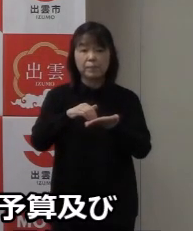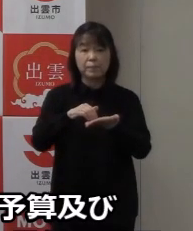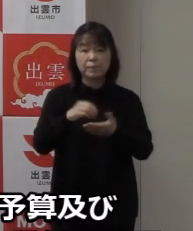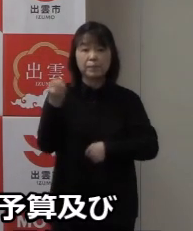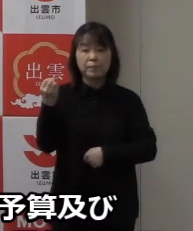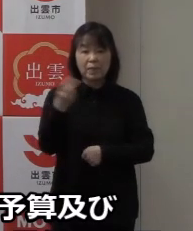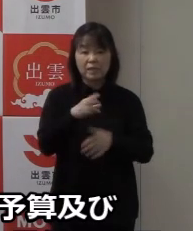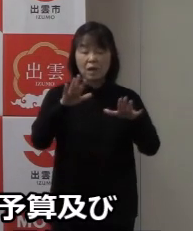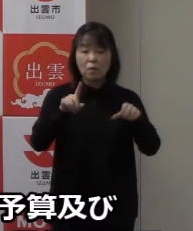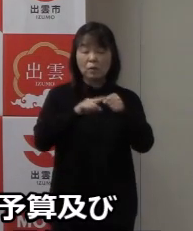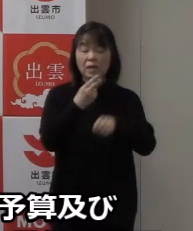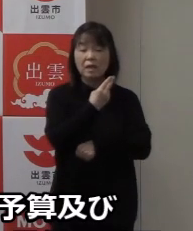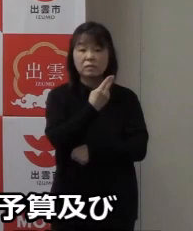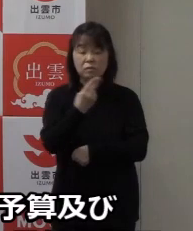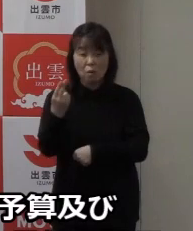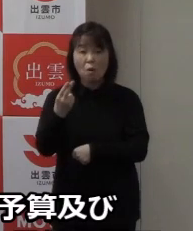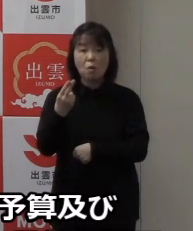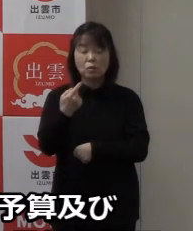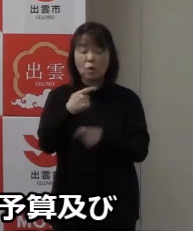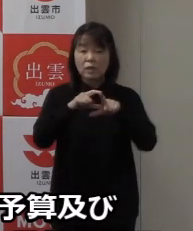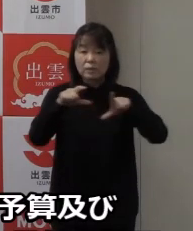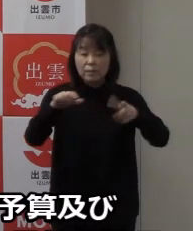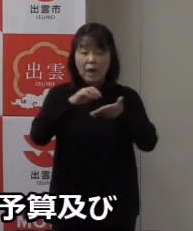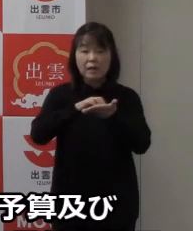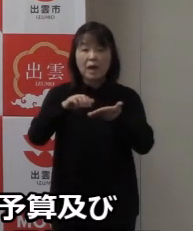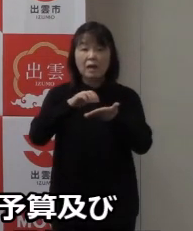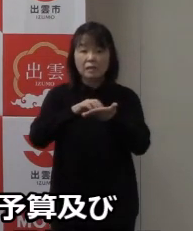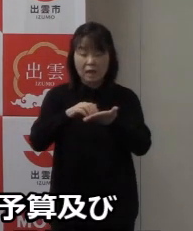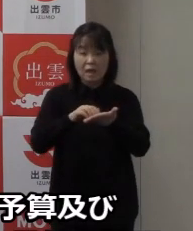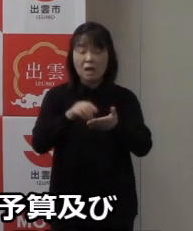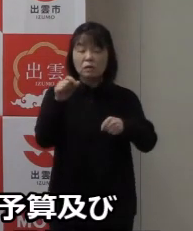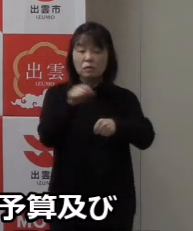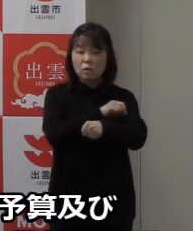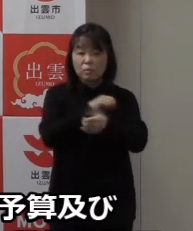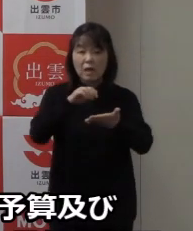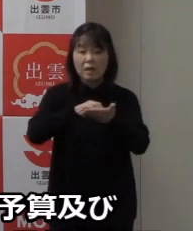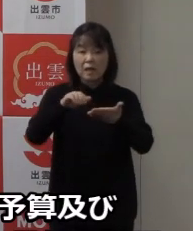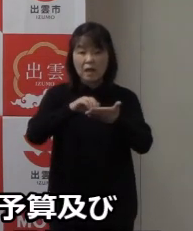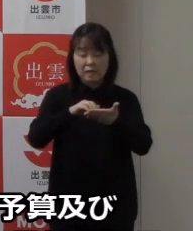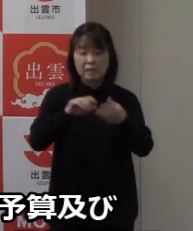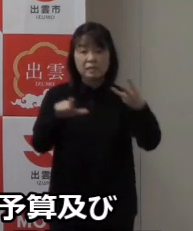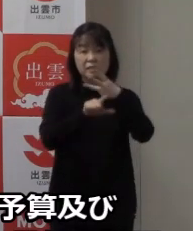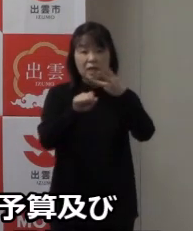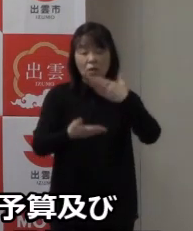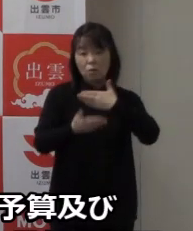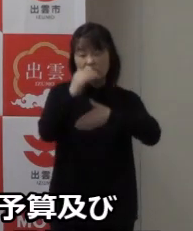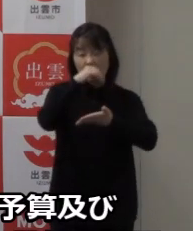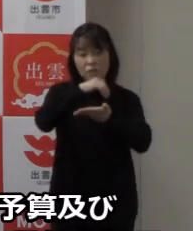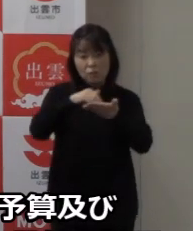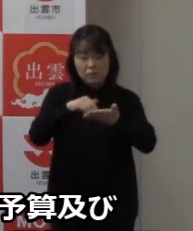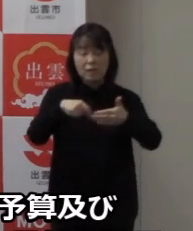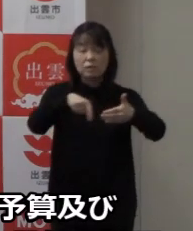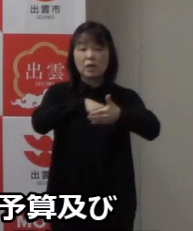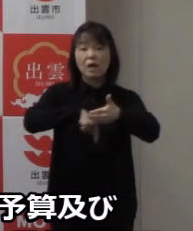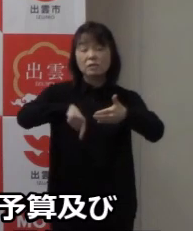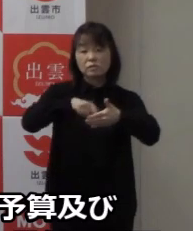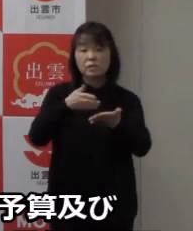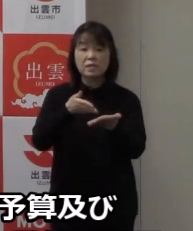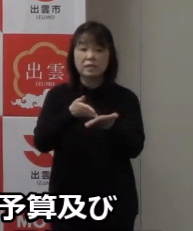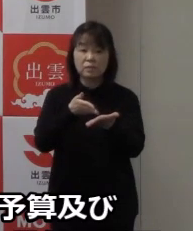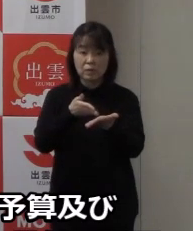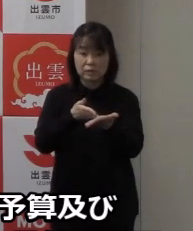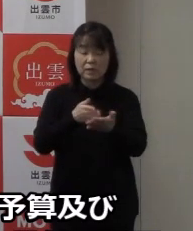今年度の一般会計特別会計3月補正予算の概要について説明をさせていただきます